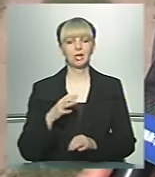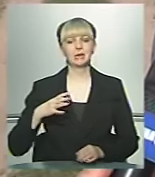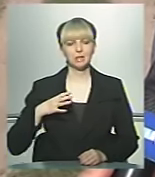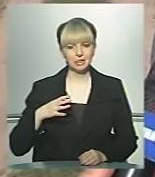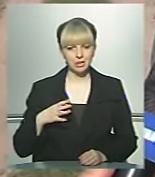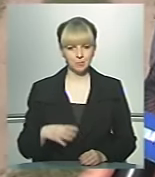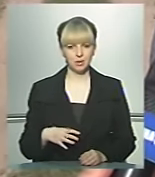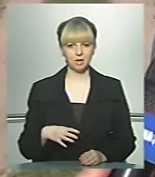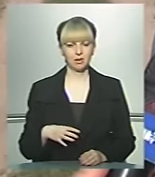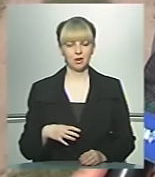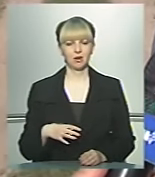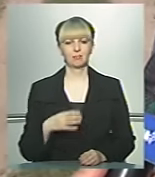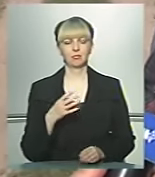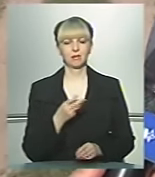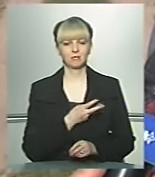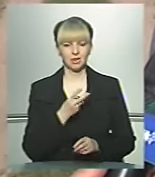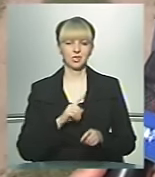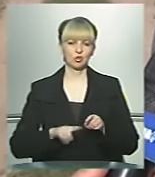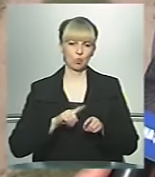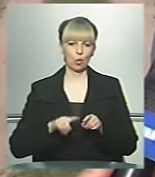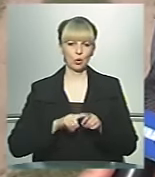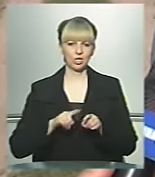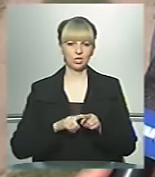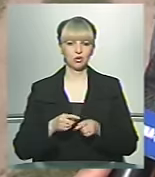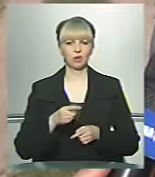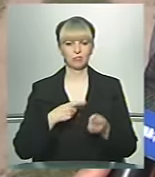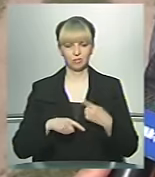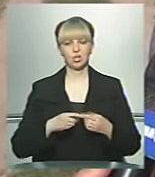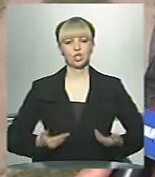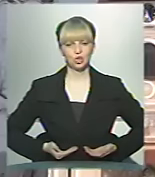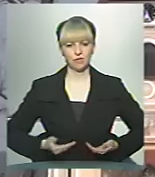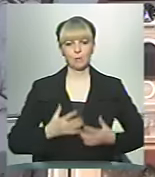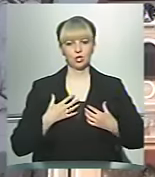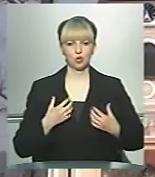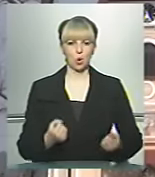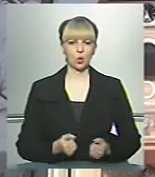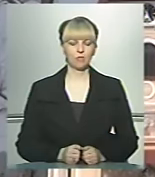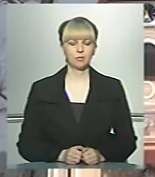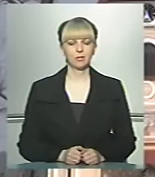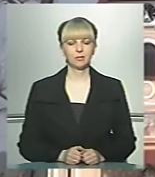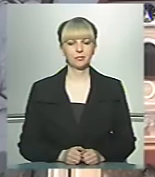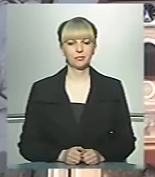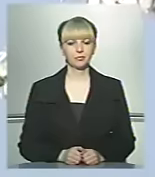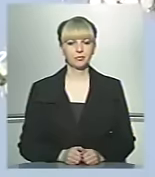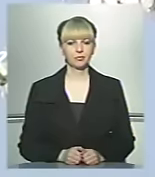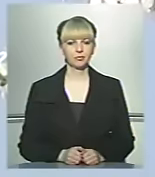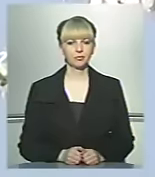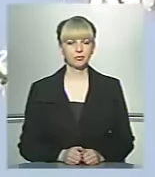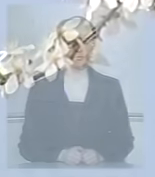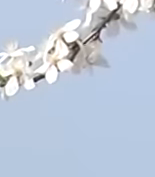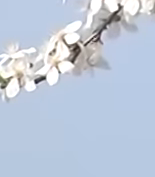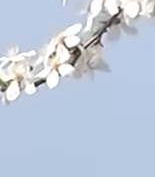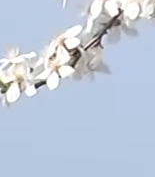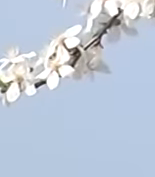терпіння, наснаги і скорішого повернення їх додому живими і здоровими. Петро Голопапа, Богдан Тарасійчук,